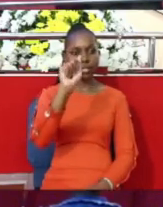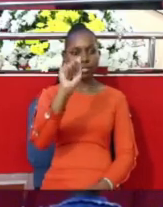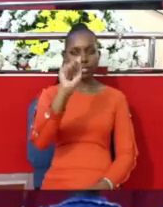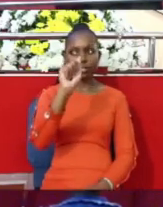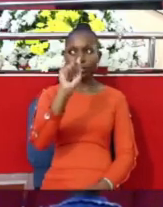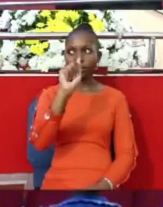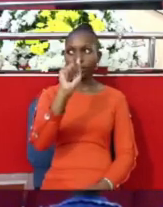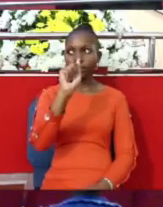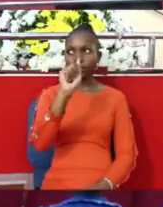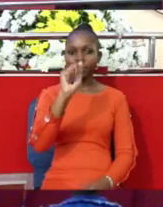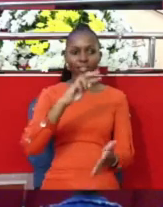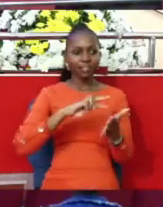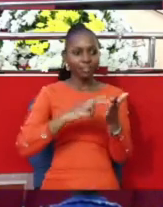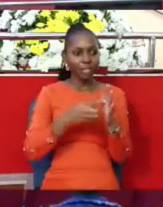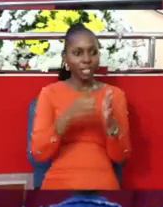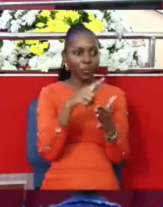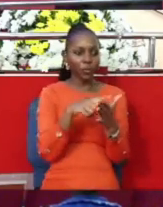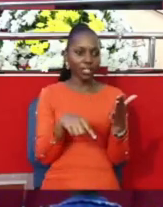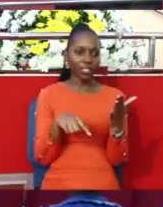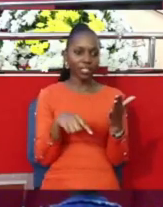come from? Yeye asema atoka wapi?